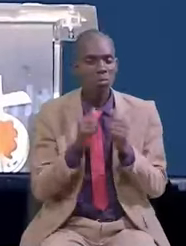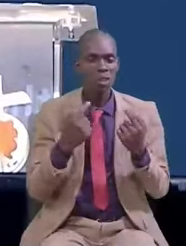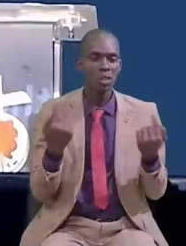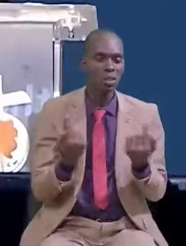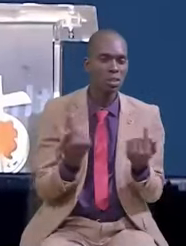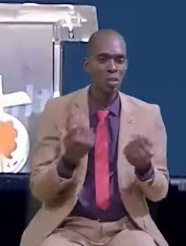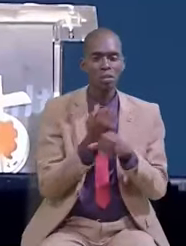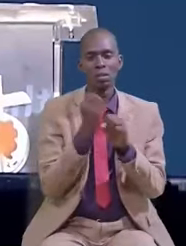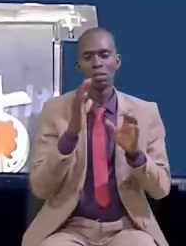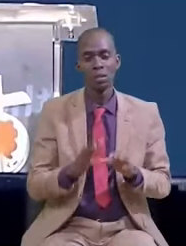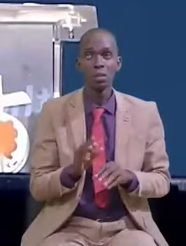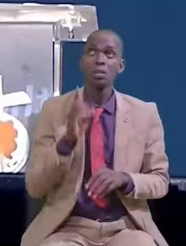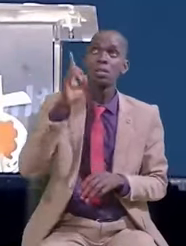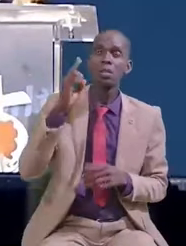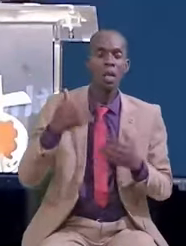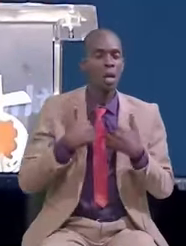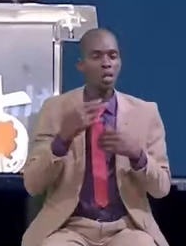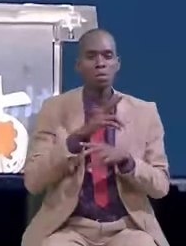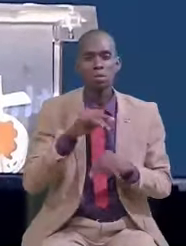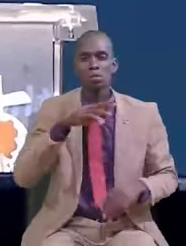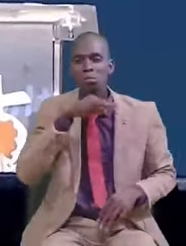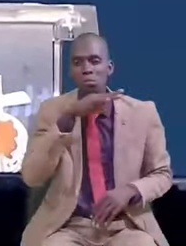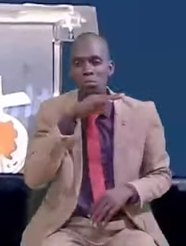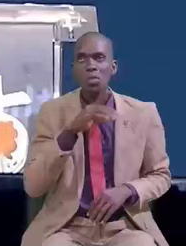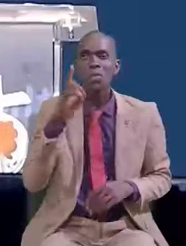de tâche. Il n'a pas